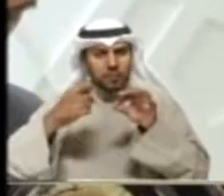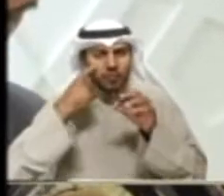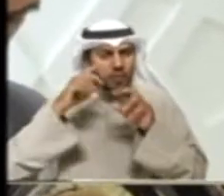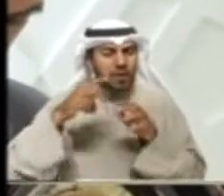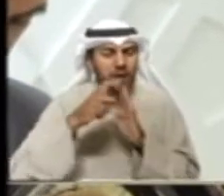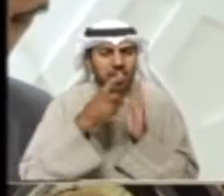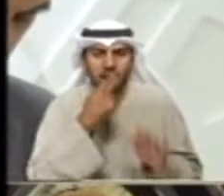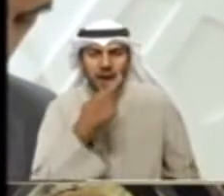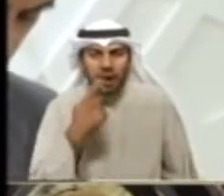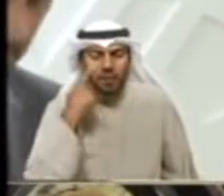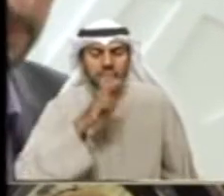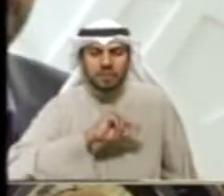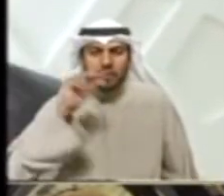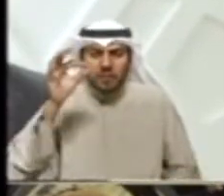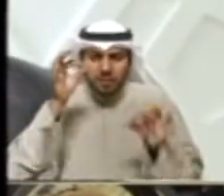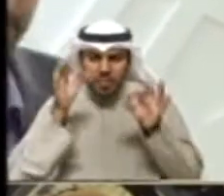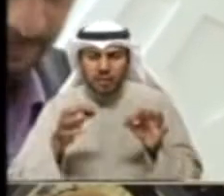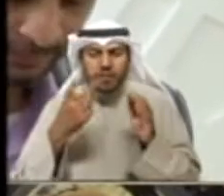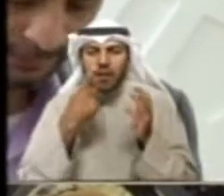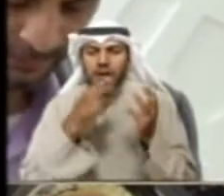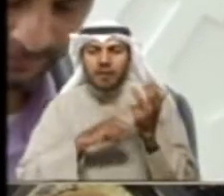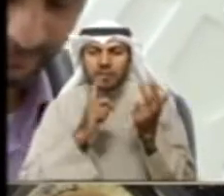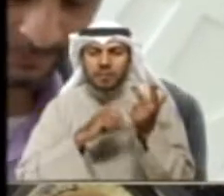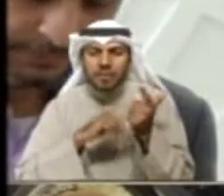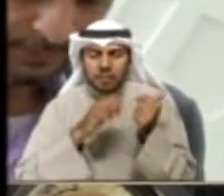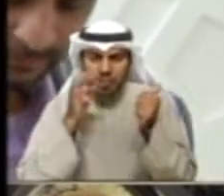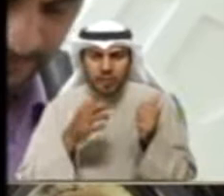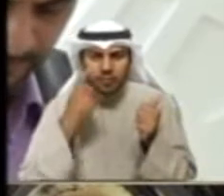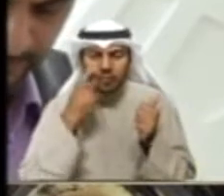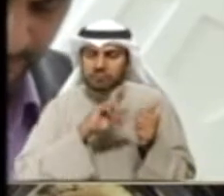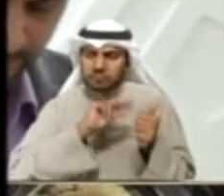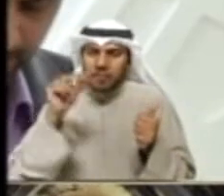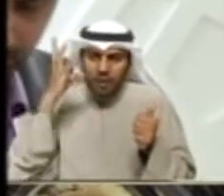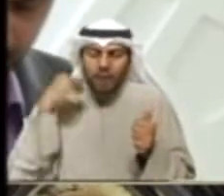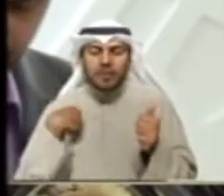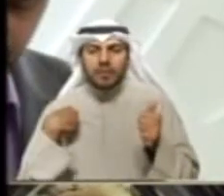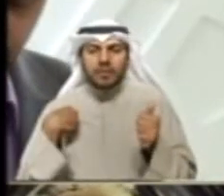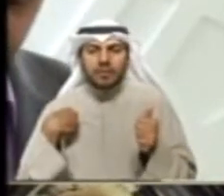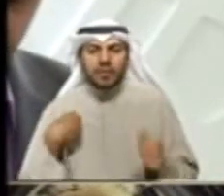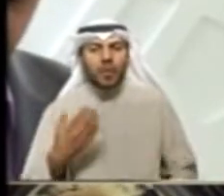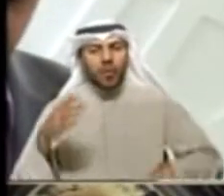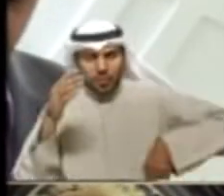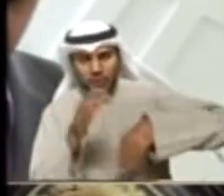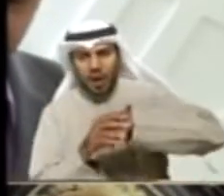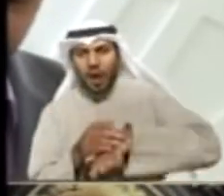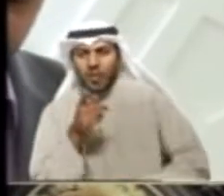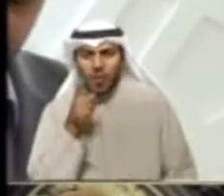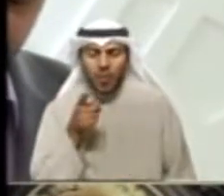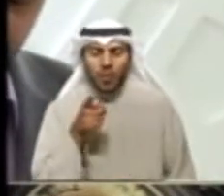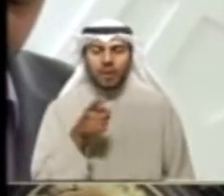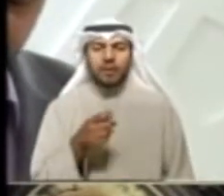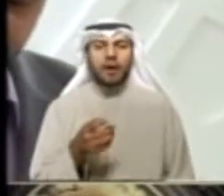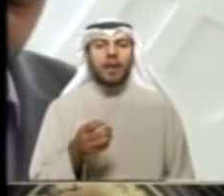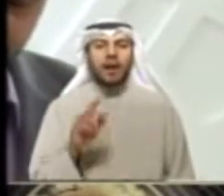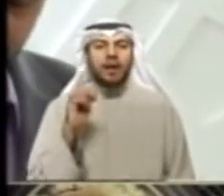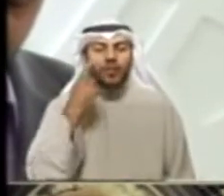كانت مستجدات مع الاتحاد الدولي لكرة القدم، وإن شاء الله سوف نتكلم